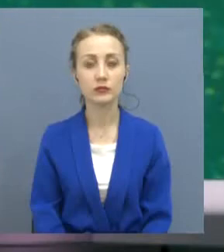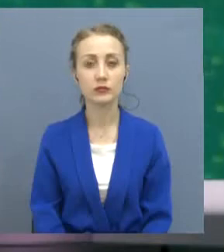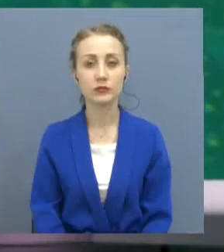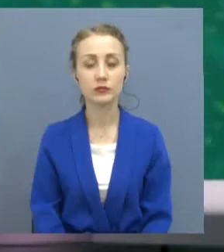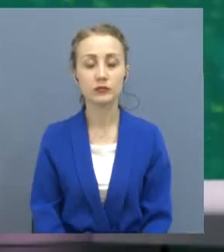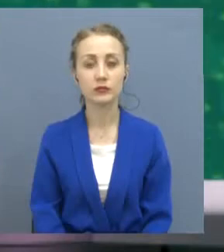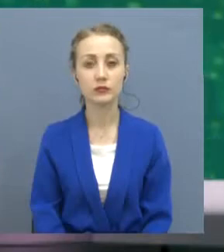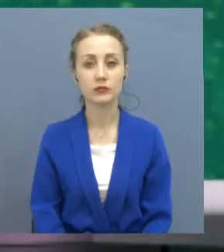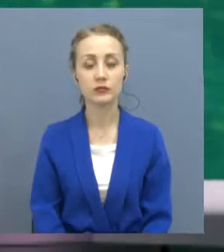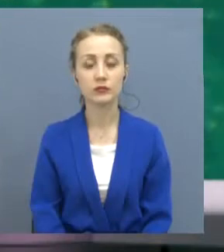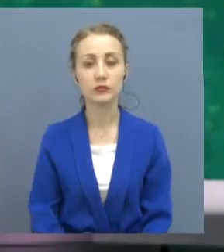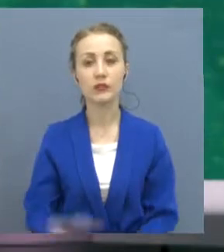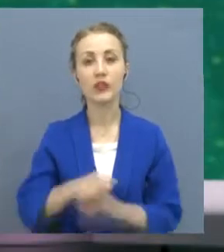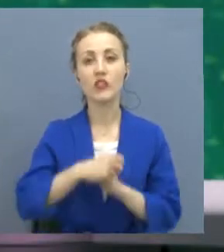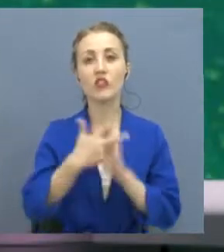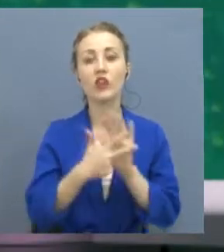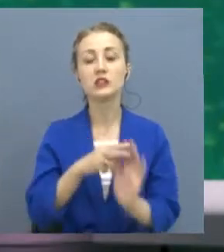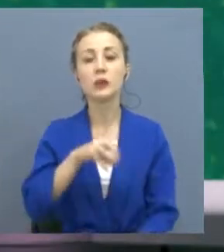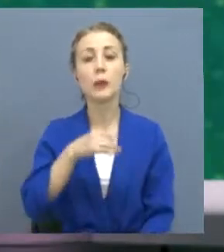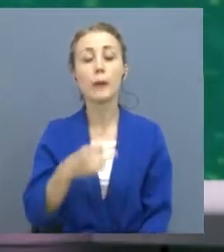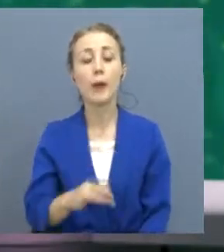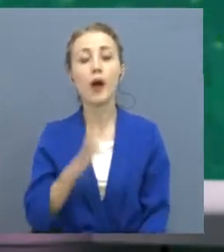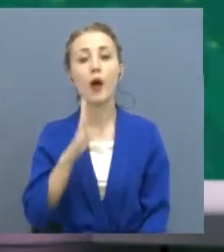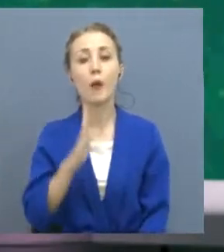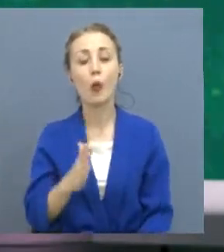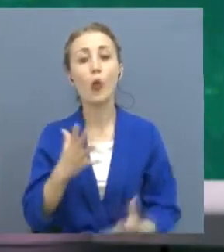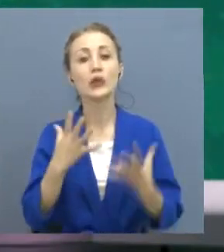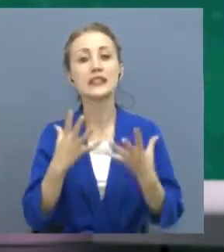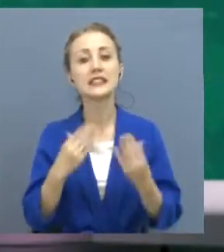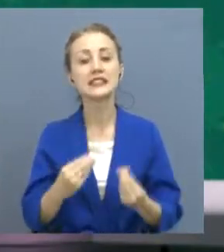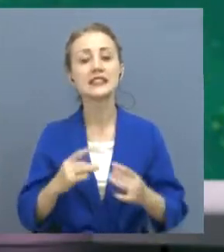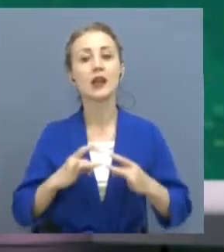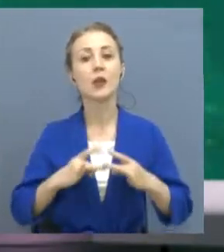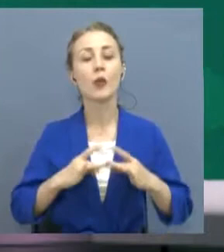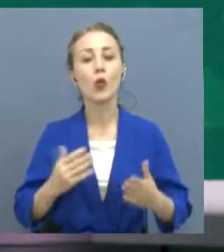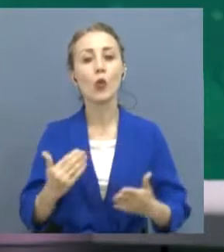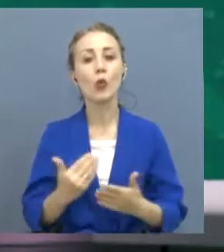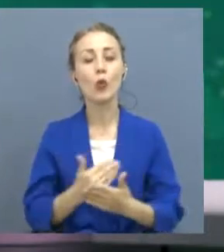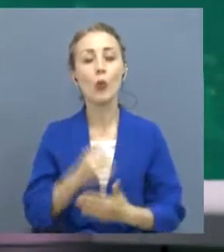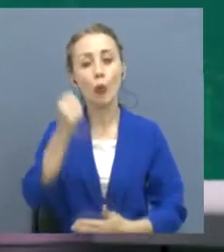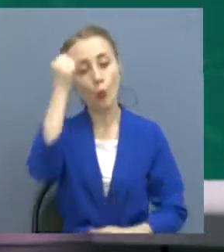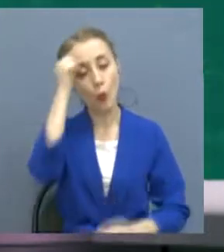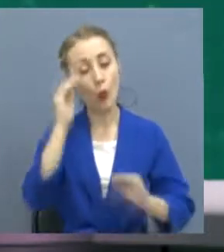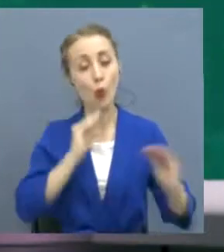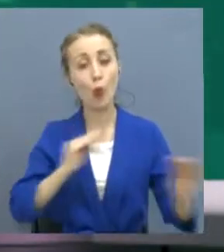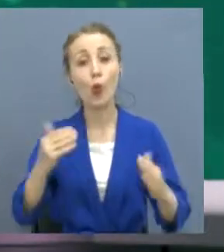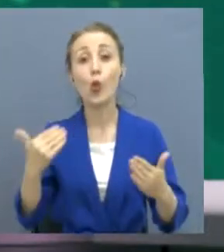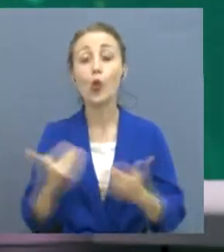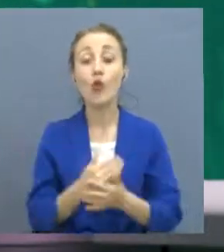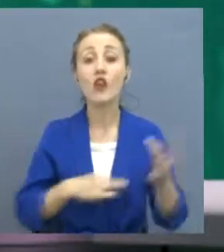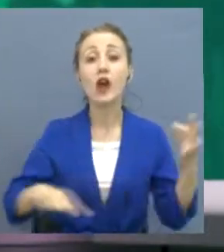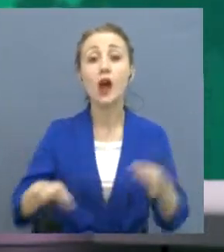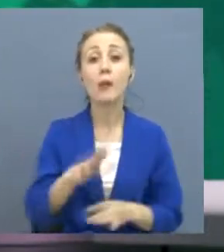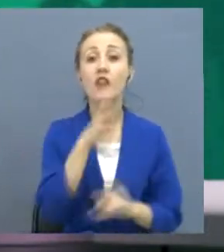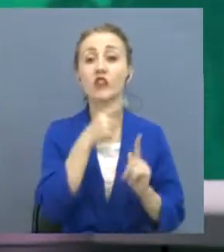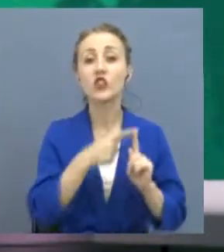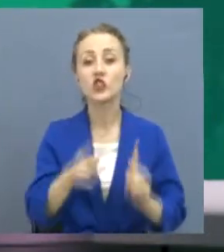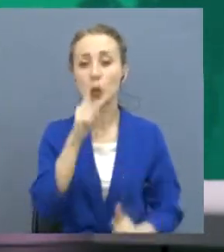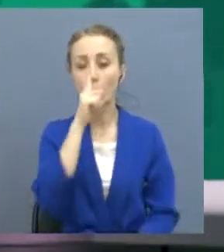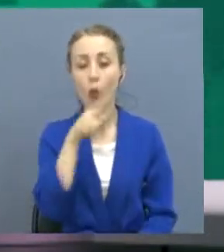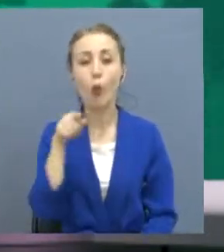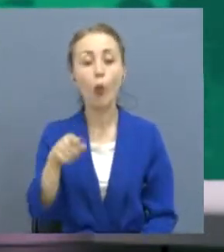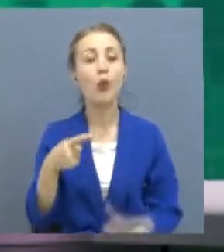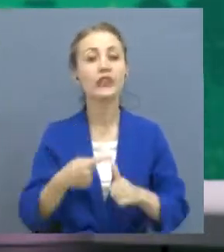18 мамыр халықаралық музейлер күні. Ақмола облысы бойынша қазіргі таңда 11 музей жұмыс істеуде. Аталмыш мұражайларда 100 мыңға